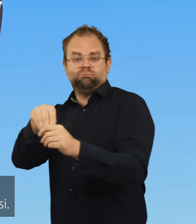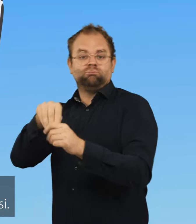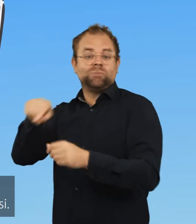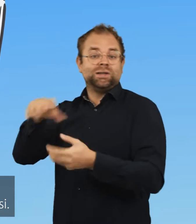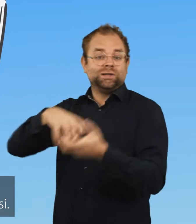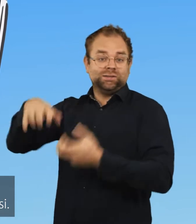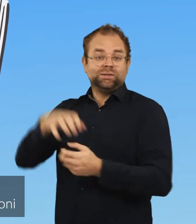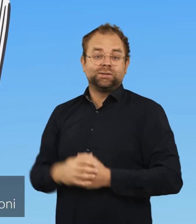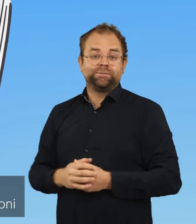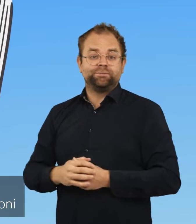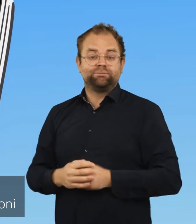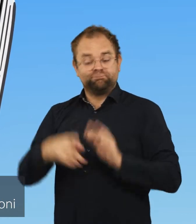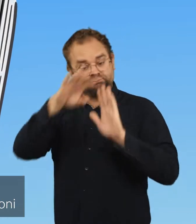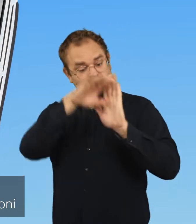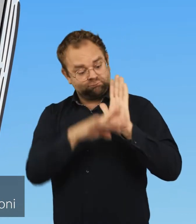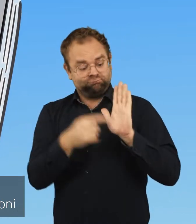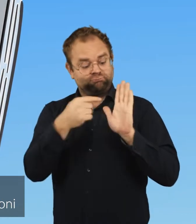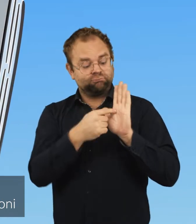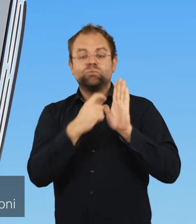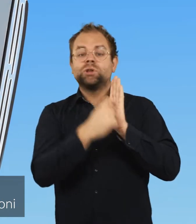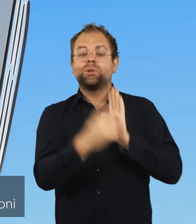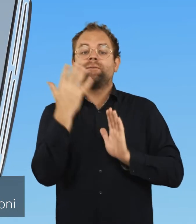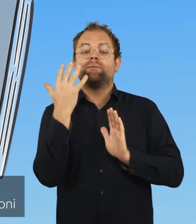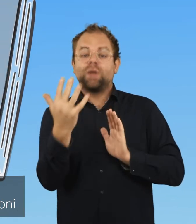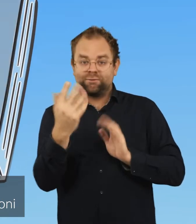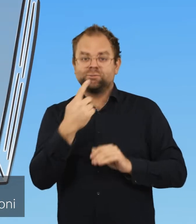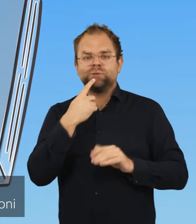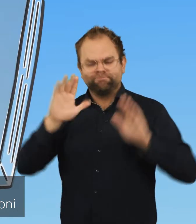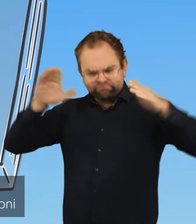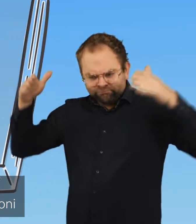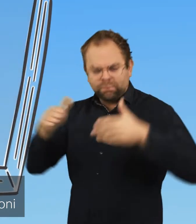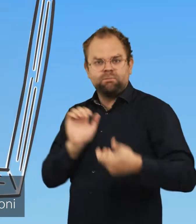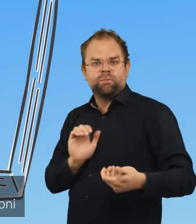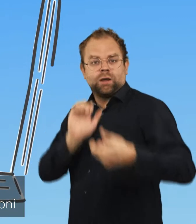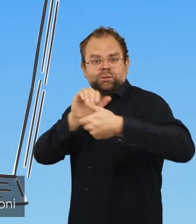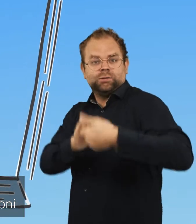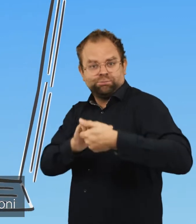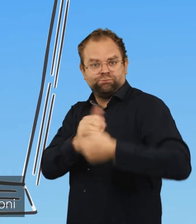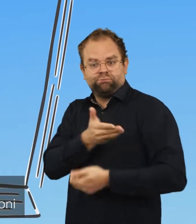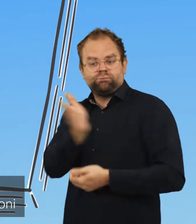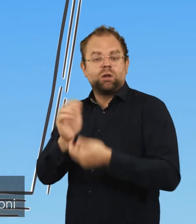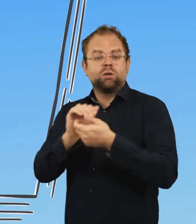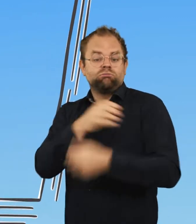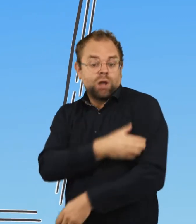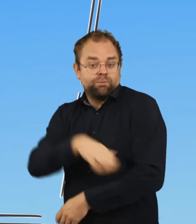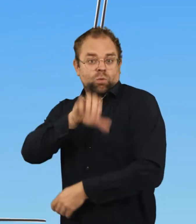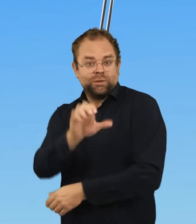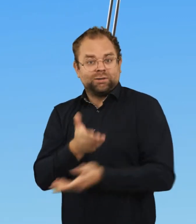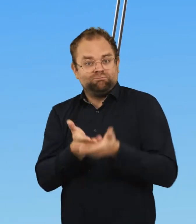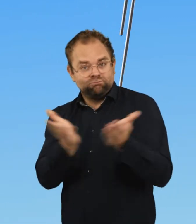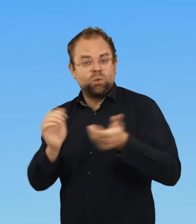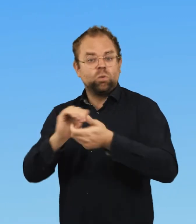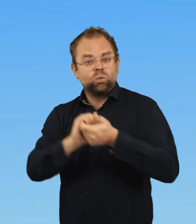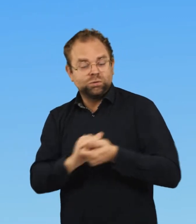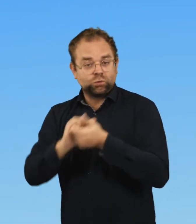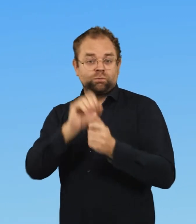situazione di crisi. Il capitolo 5 di queste linee guida si concentra sulle partnership con le organizzazioni di persone